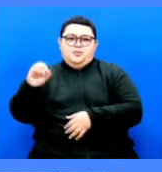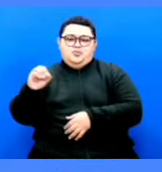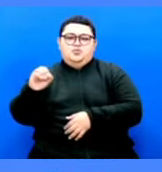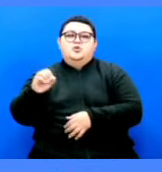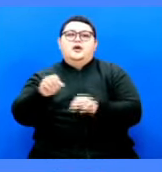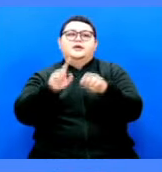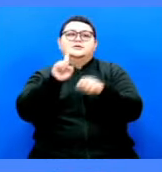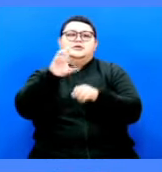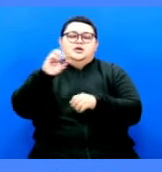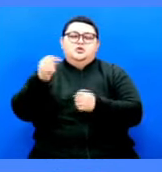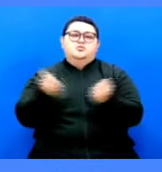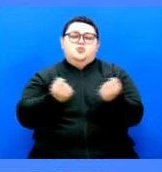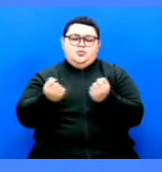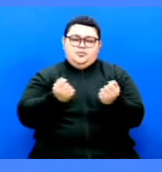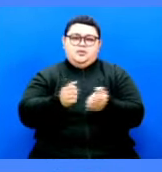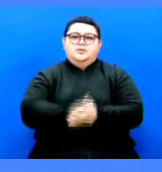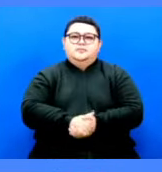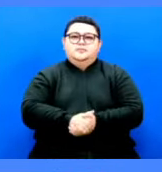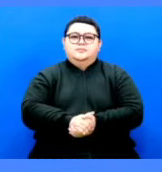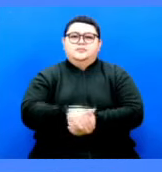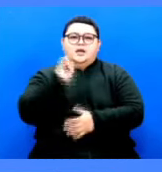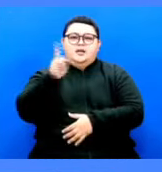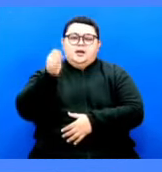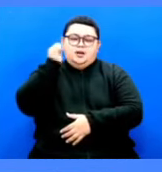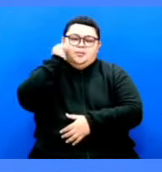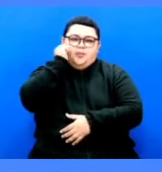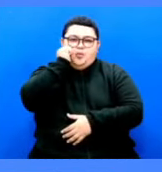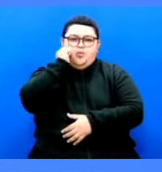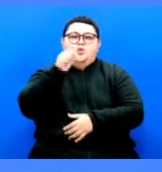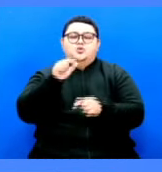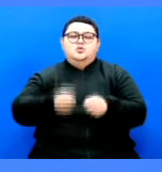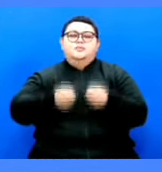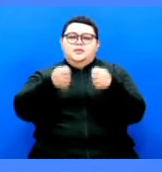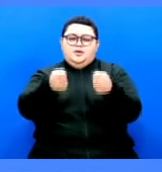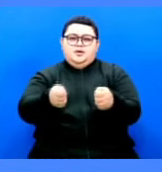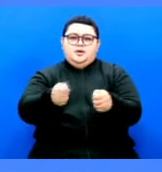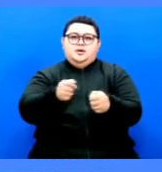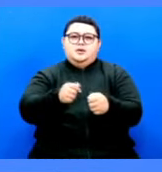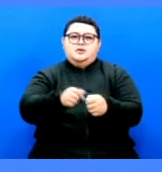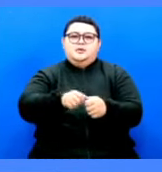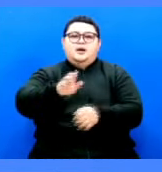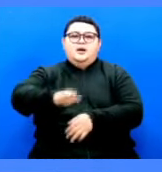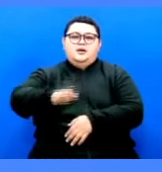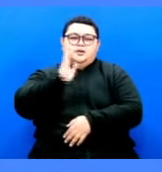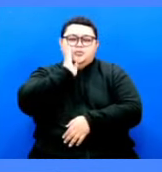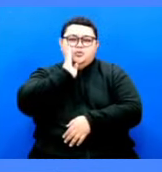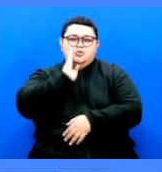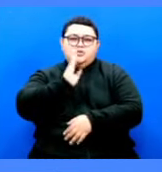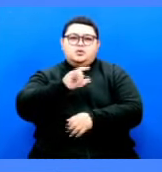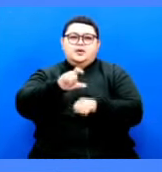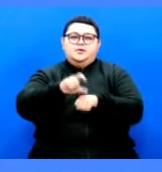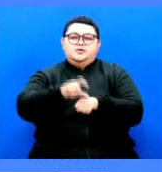unit mobil daripada Bapak Prabowo Subianto akan diberikan kepada remaja-remaja masjid